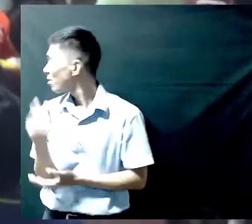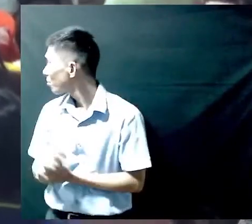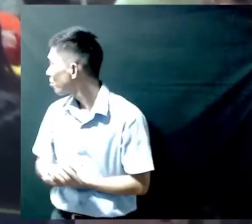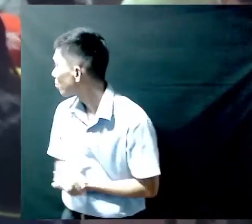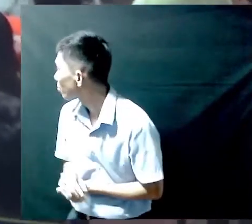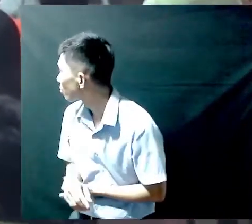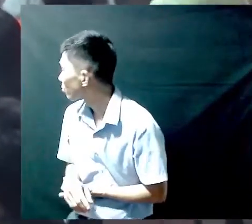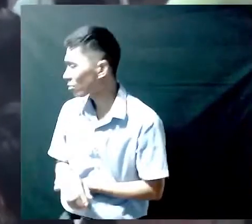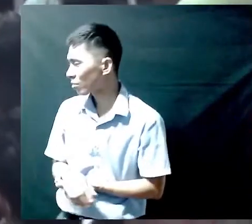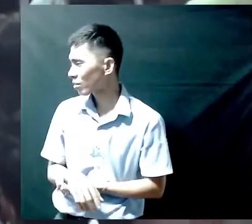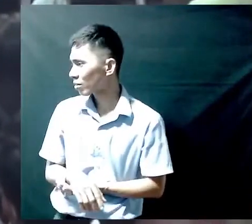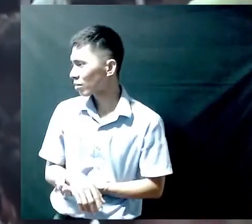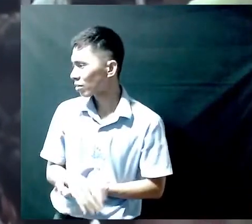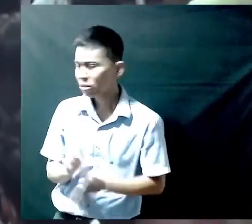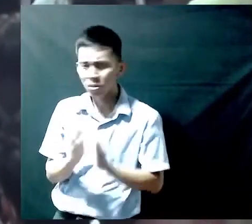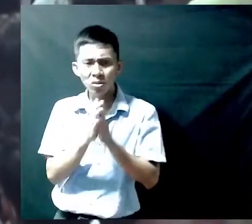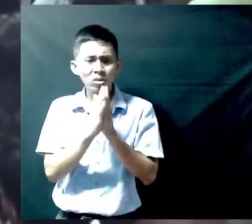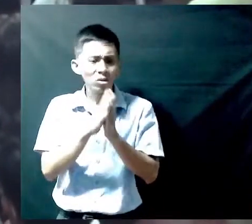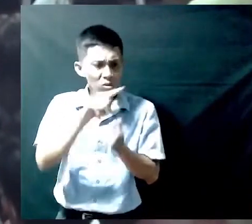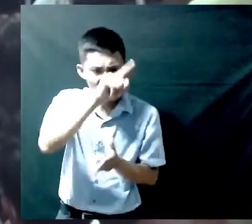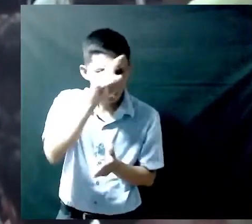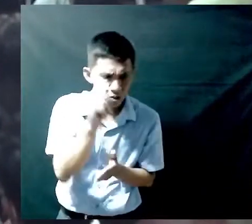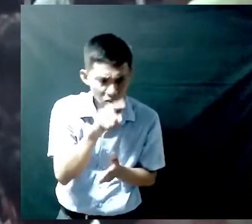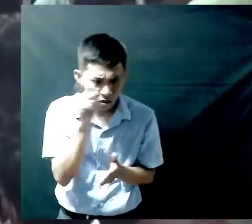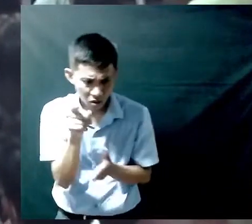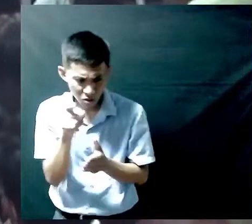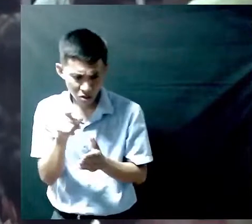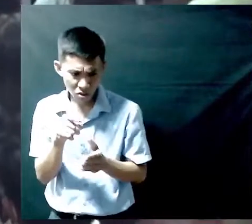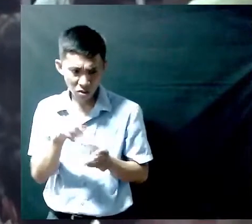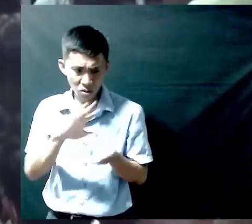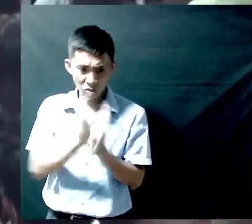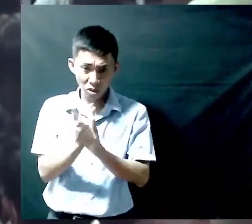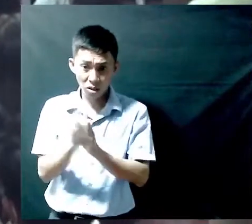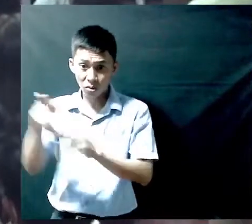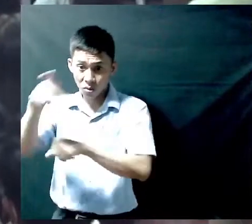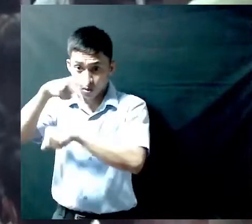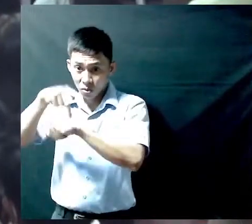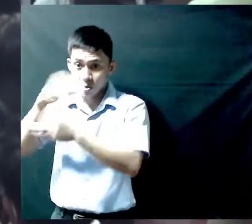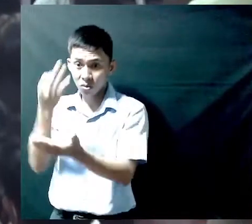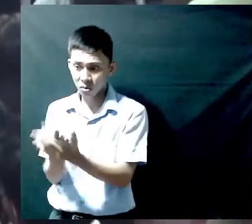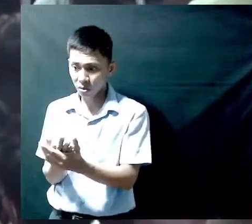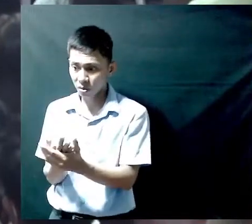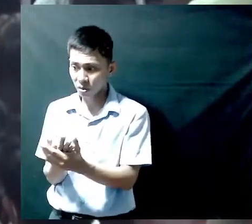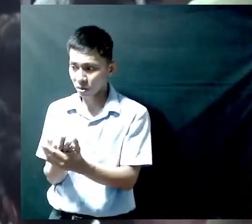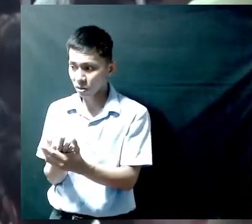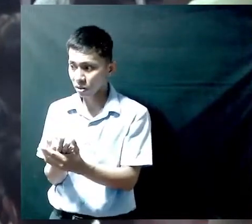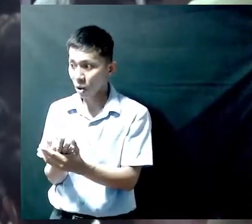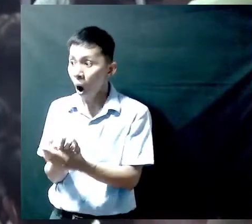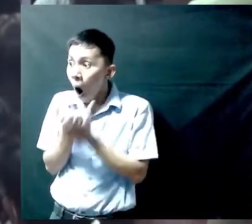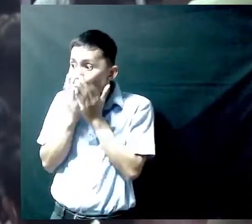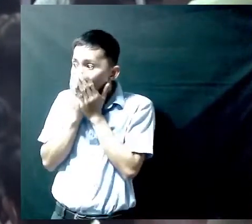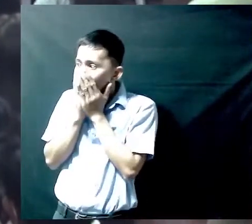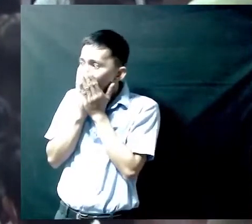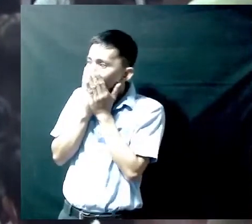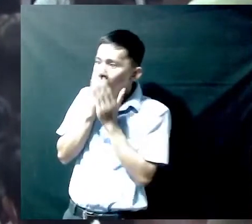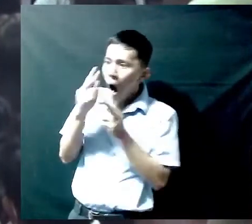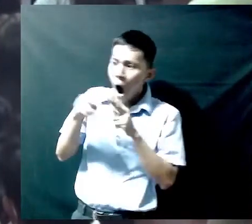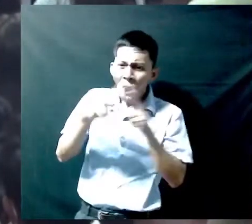nabigla ako sa presyo. Kasi nung kinalculate ko sa peso yung dollar, ang presyo,